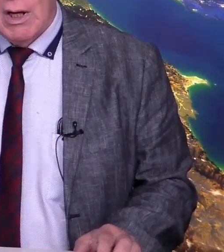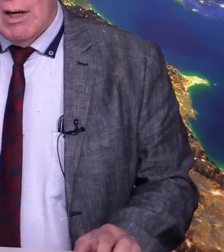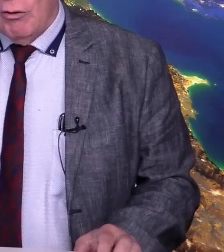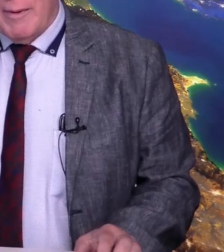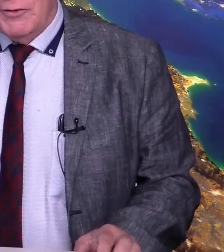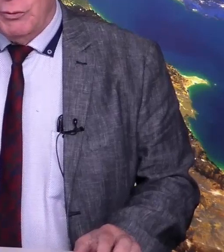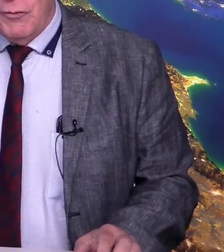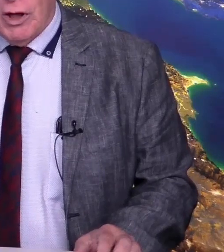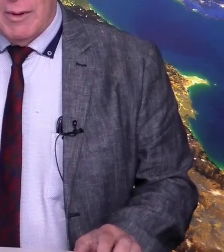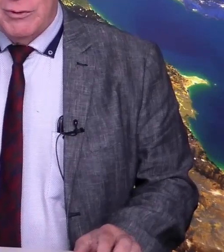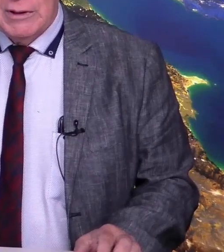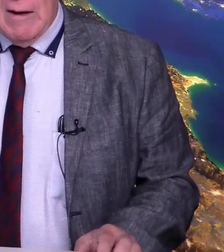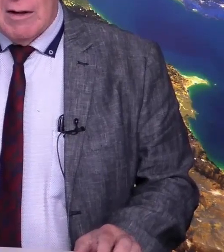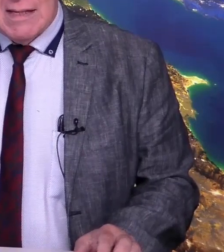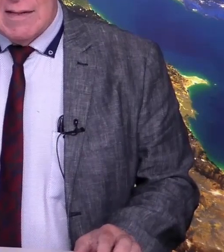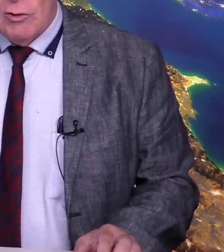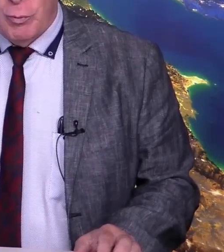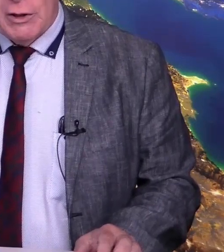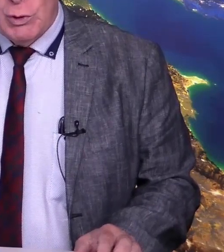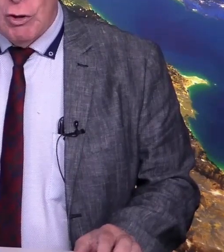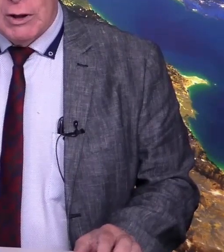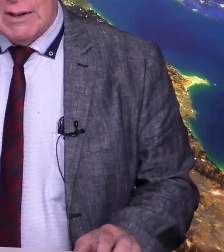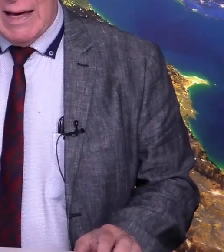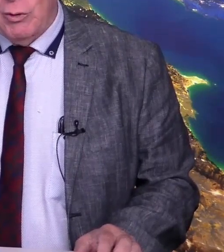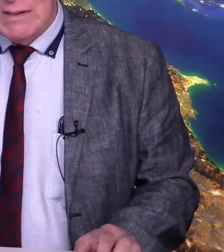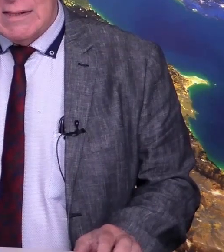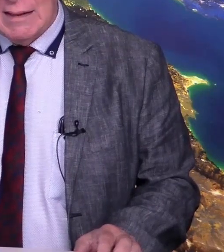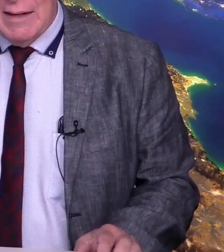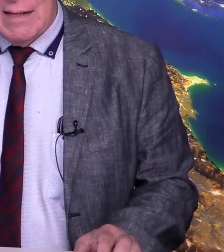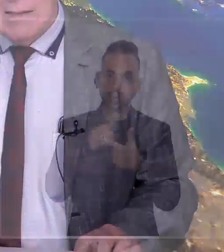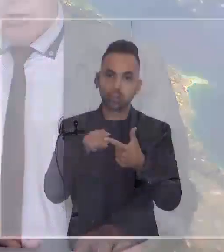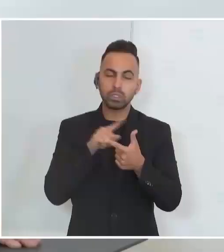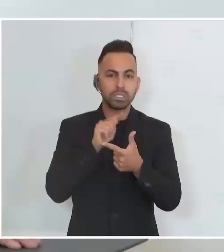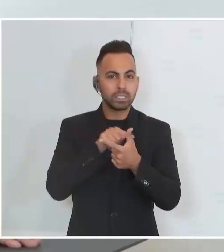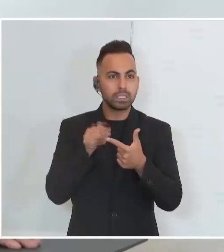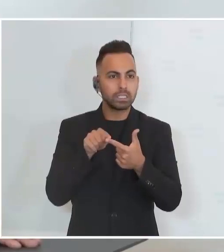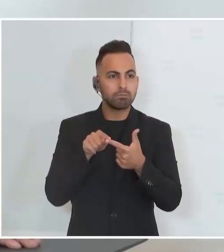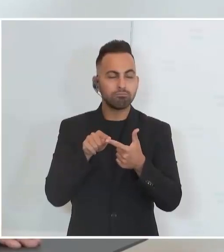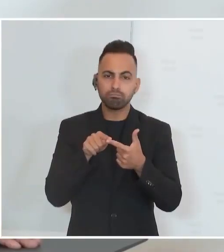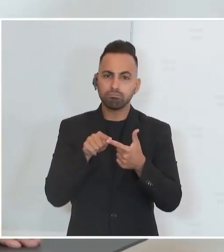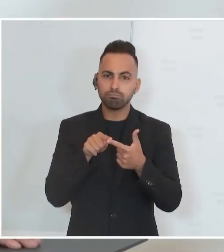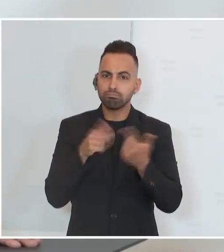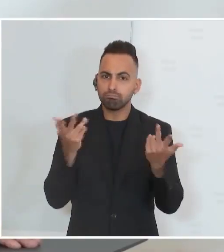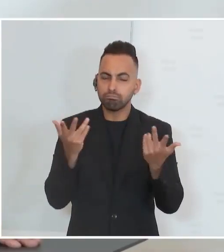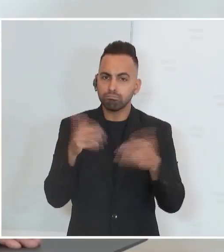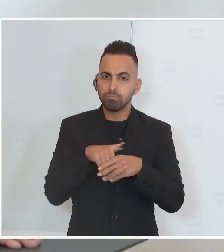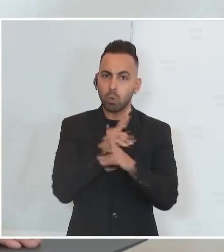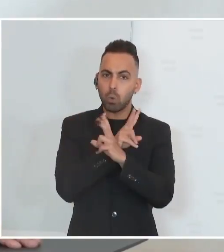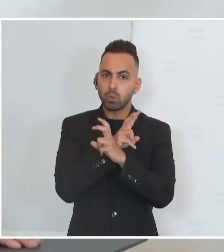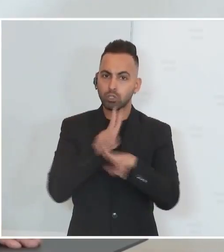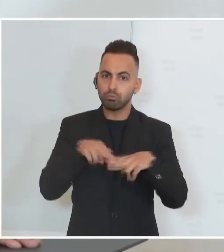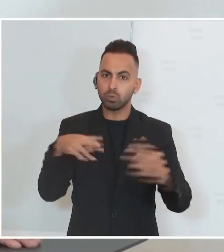erősödjön. Orbán Viktor úgy fogalmazott, az egész Európai Unióban talán ő az egyetlen nyíltan bevándorlás ellenes politikus,